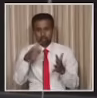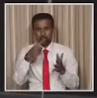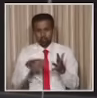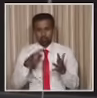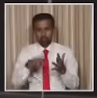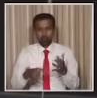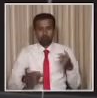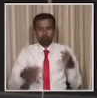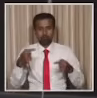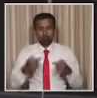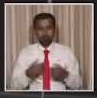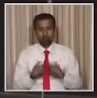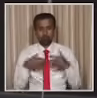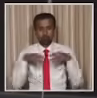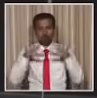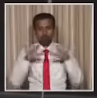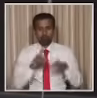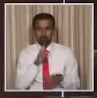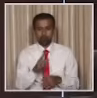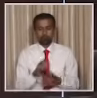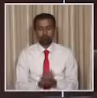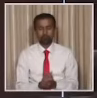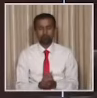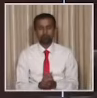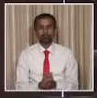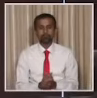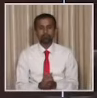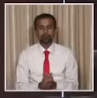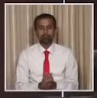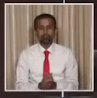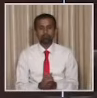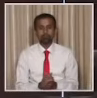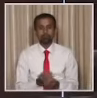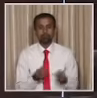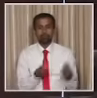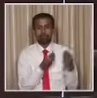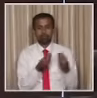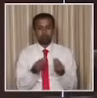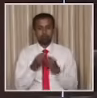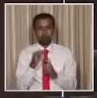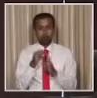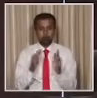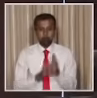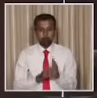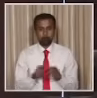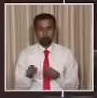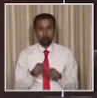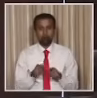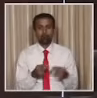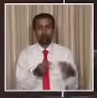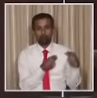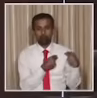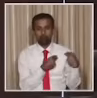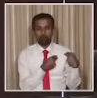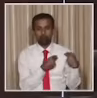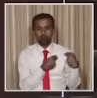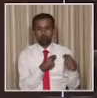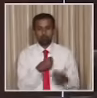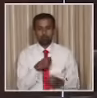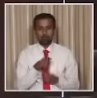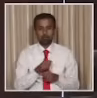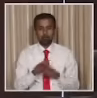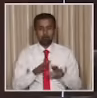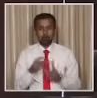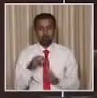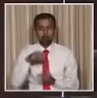ඕන විවාදයක් ගන්න මම කියලා දෙනවා. හරි හරි හරි. එතකොට මේ කට්ටිය අපිට බාර දෙන්න ගියේ අගමැතිවරයා විදිහට මොකද්ද අපි බාර ගන්න කියන්නේ? එතකොට දැන් රාජ්‍ය